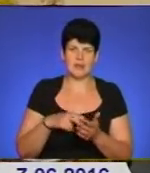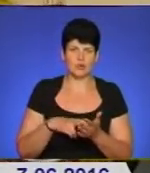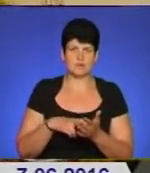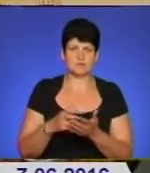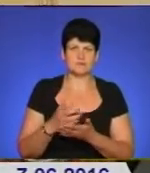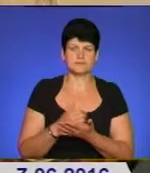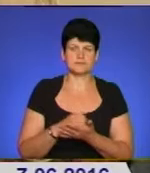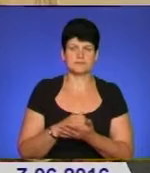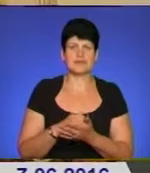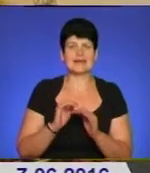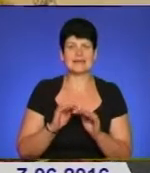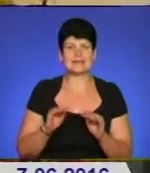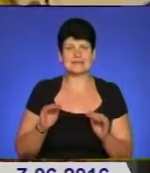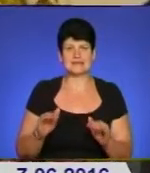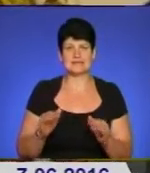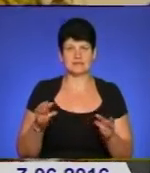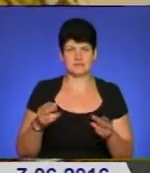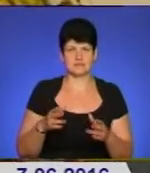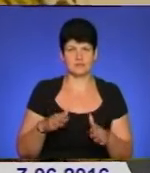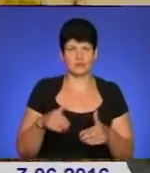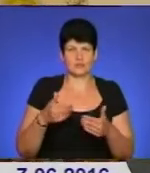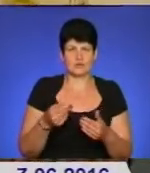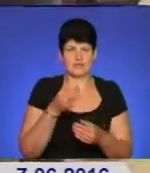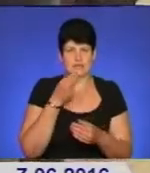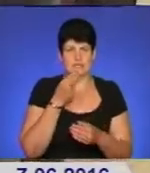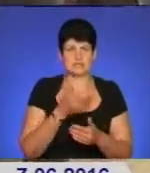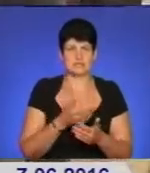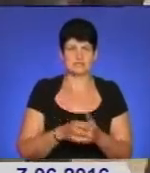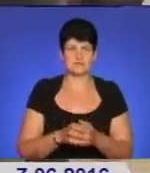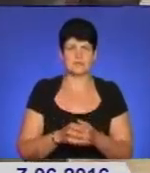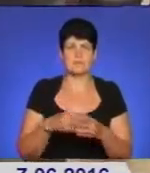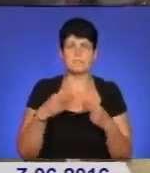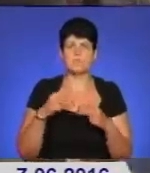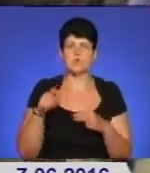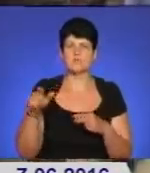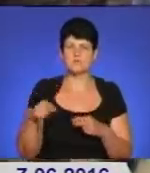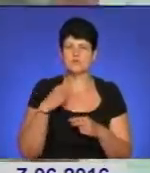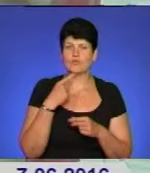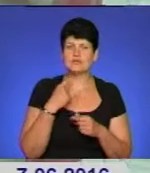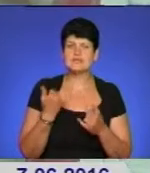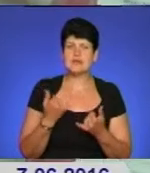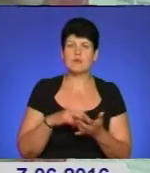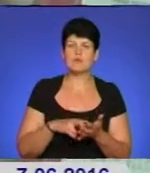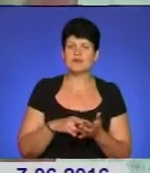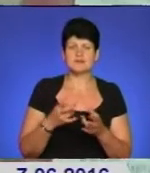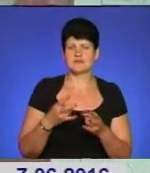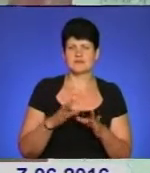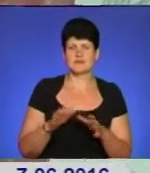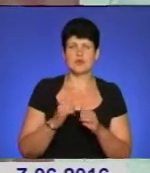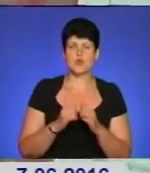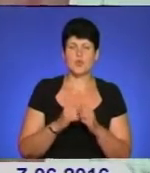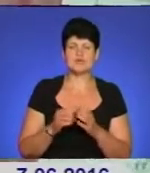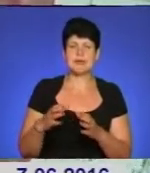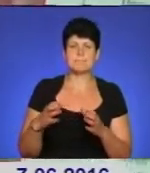Сонечки, полуничка маємо вдома. Ми стараємося такого не купляти, тому що там багато хімії. Ласка, чи вже їли цього року черешні, полуниці?